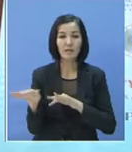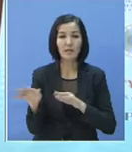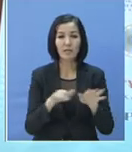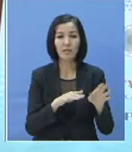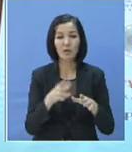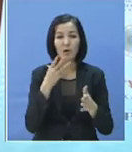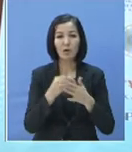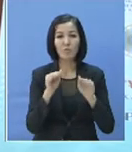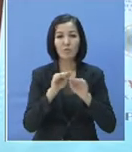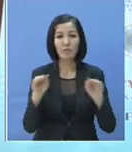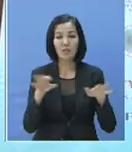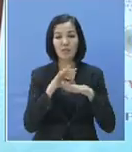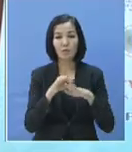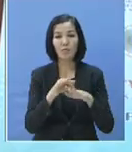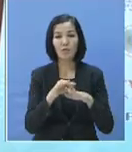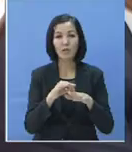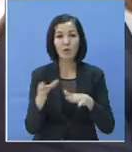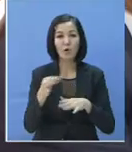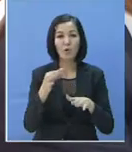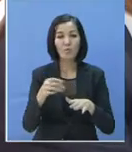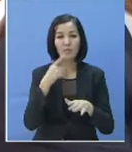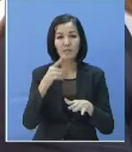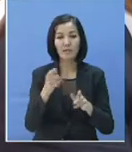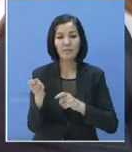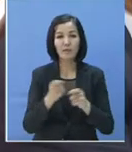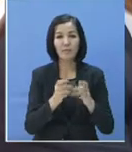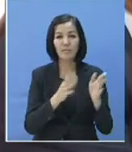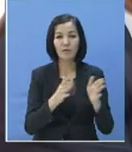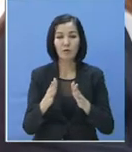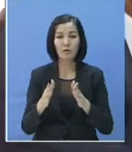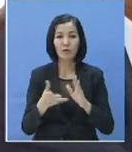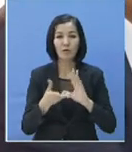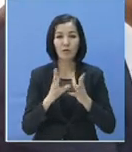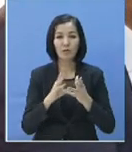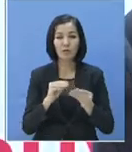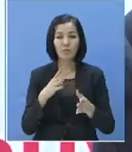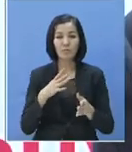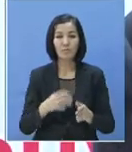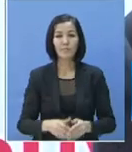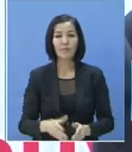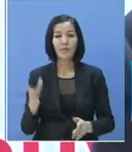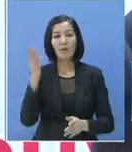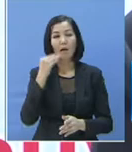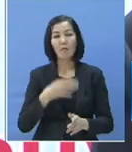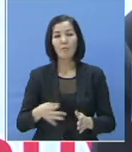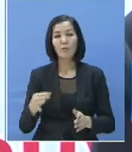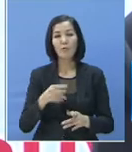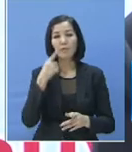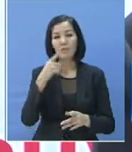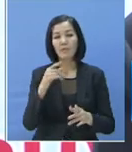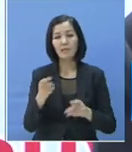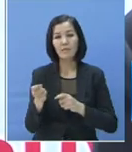өз деңгейінде өтті. Бұл облыстық тіл басқармасының жүйелі жұмысының нәтижесі, дейді тіл ғалымдары. Алматы облысы тілдерді